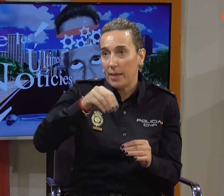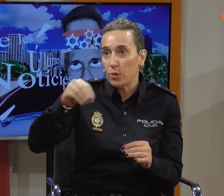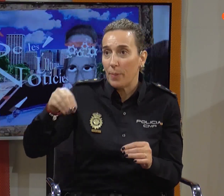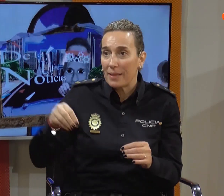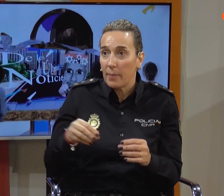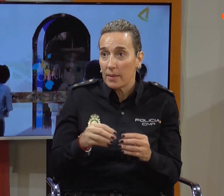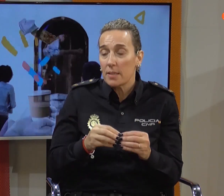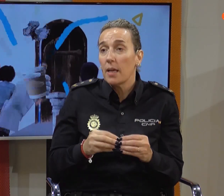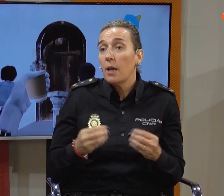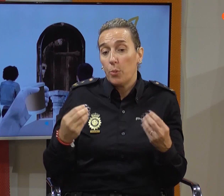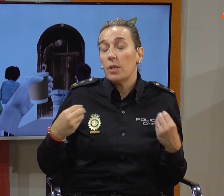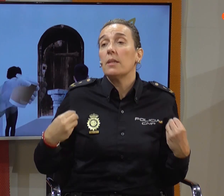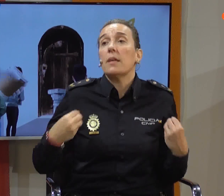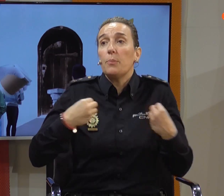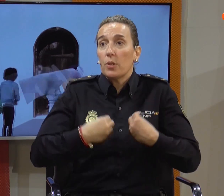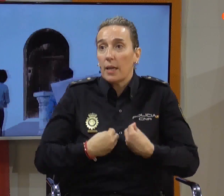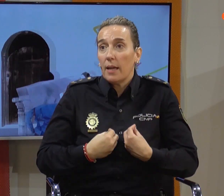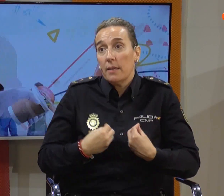en varios departaments, pues